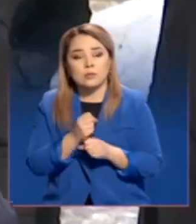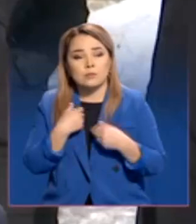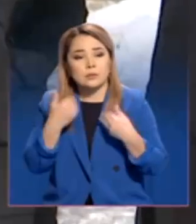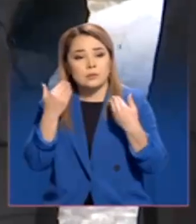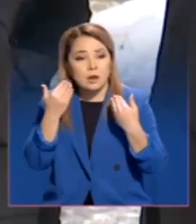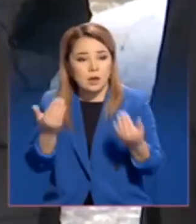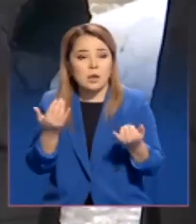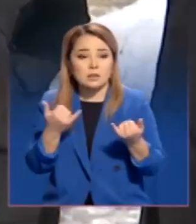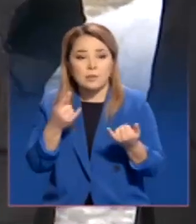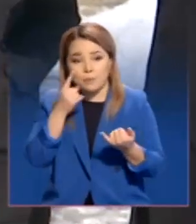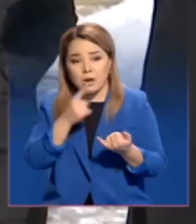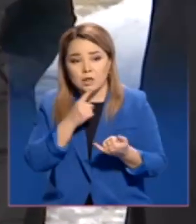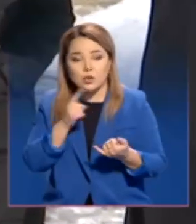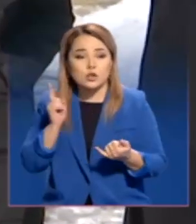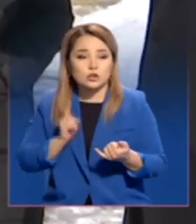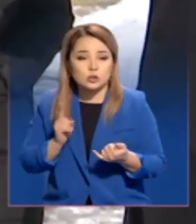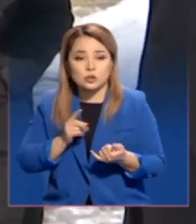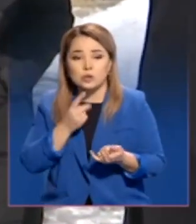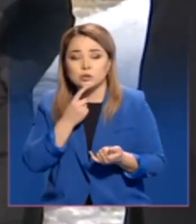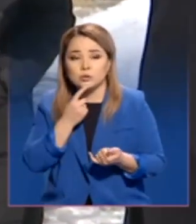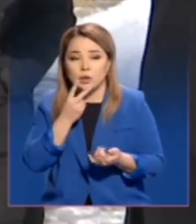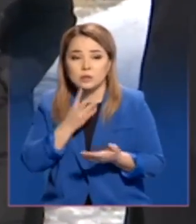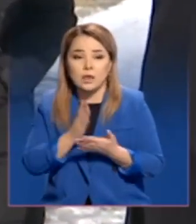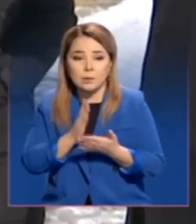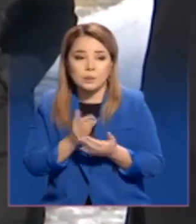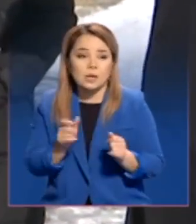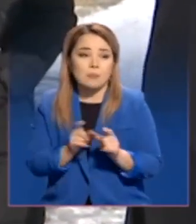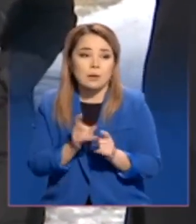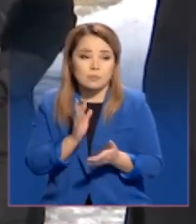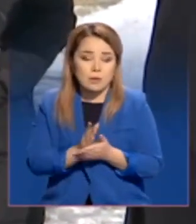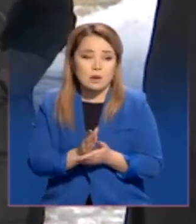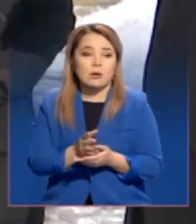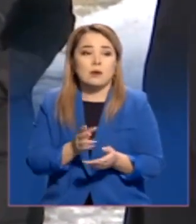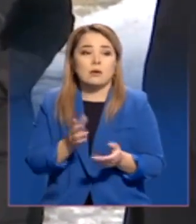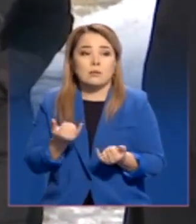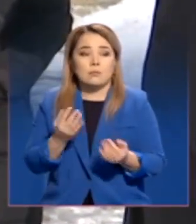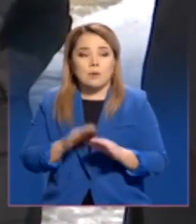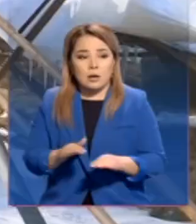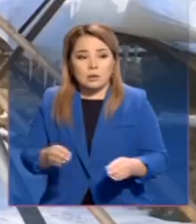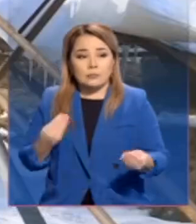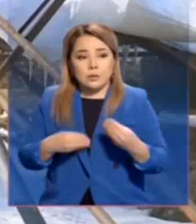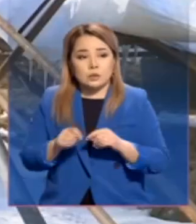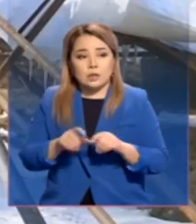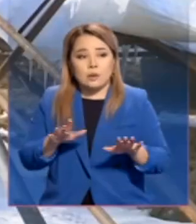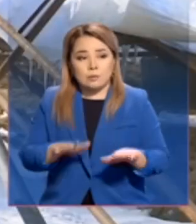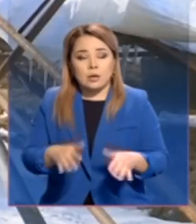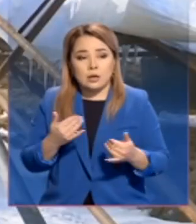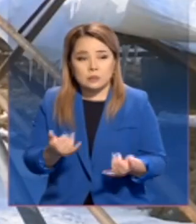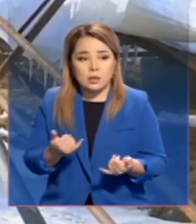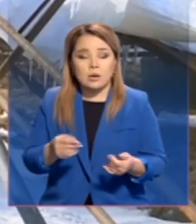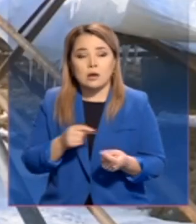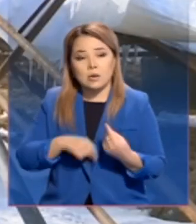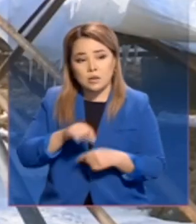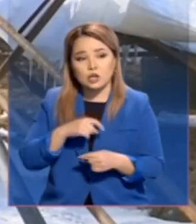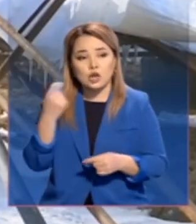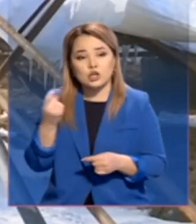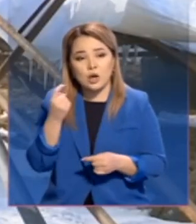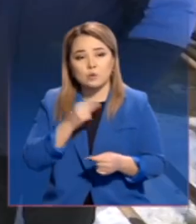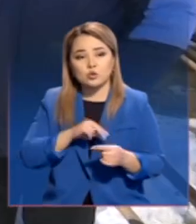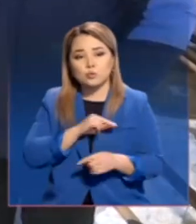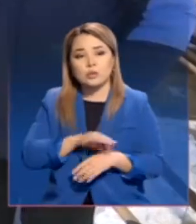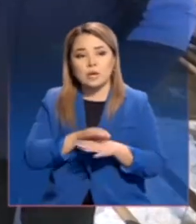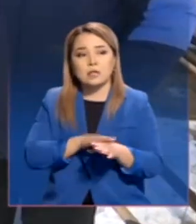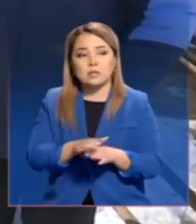болатынын. Енді бір ай күту бізге де қиын. Жаңылды магазин бар, балашағаның мектебі бар дегенде. Ал кәсіпкер шаруашылықтың жұмысын